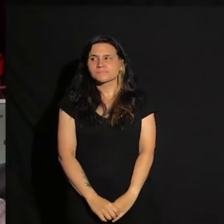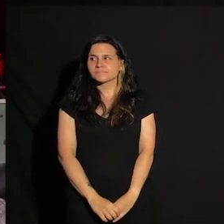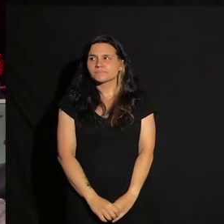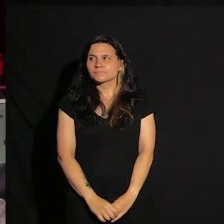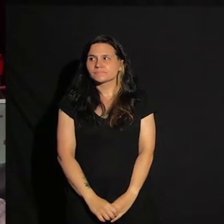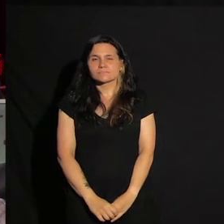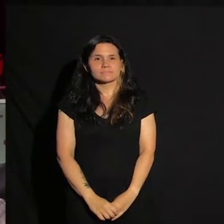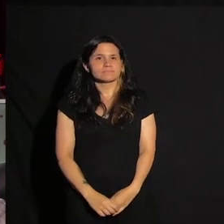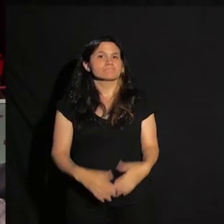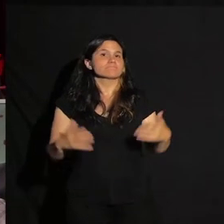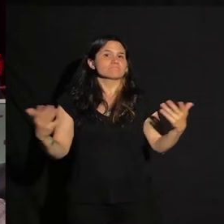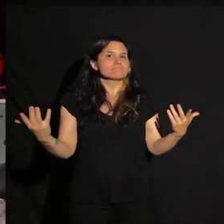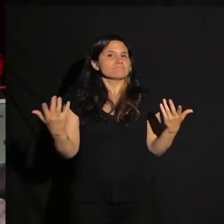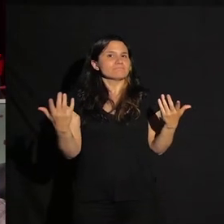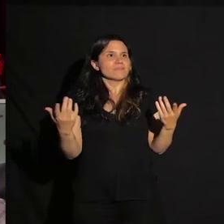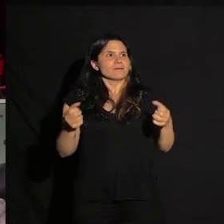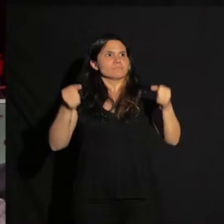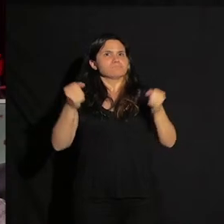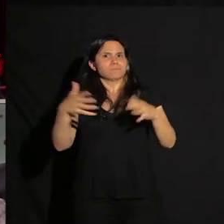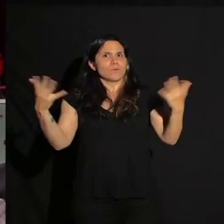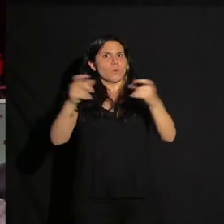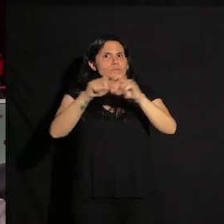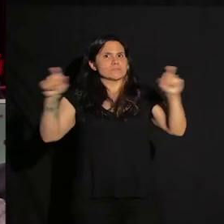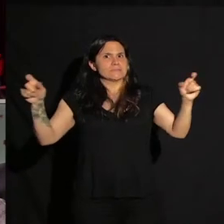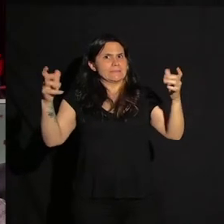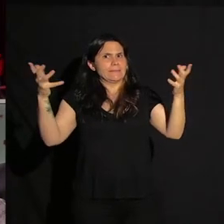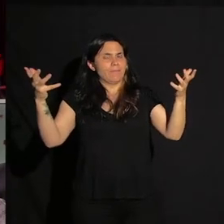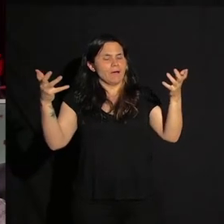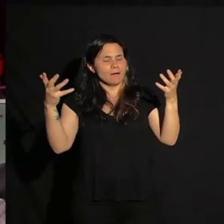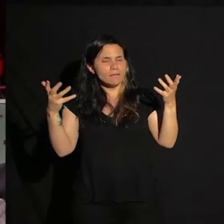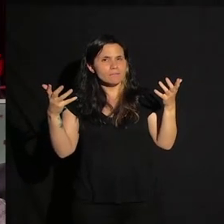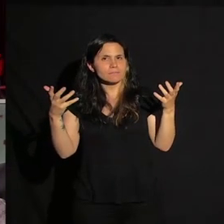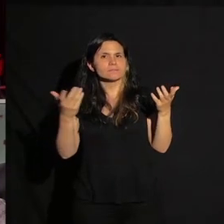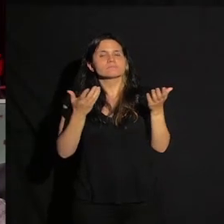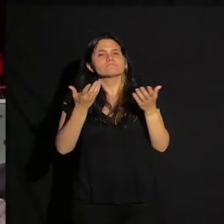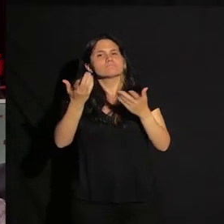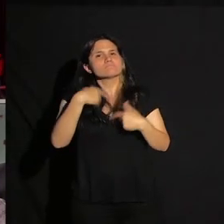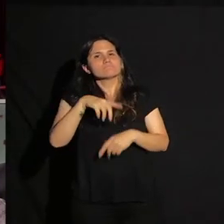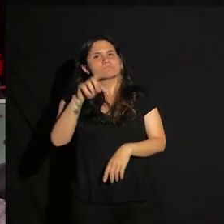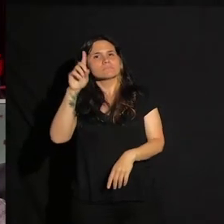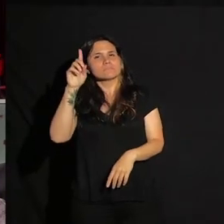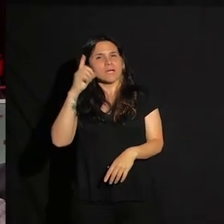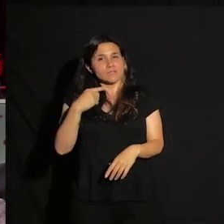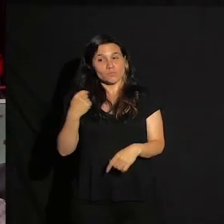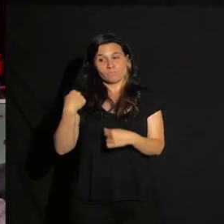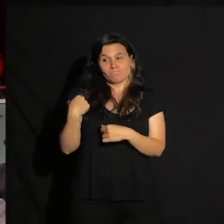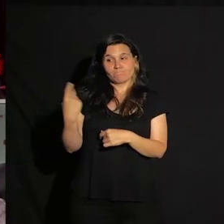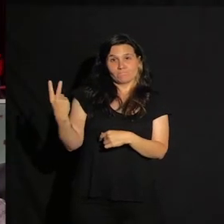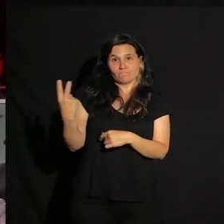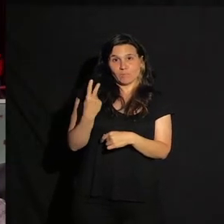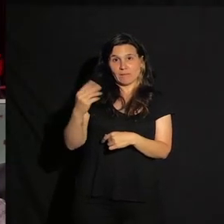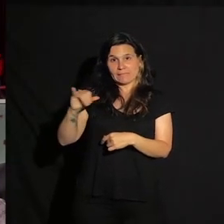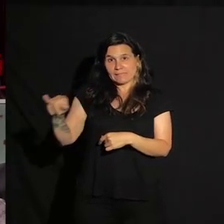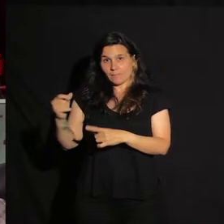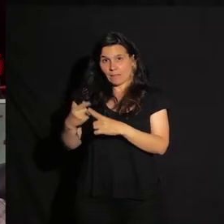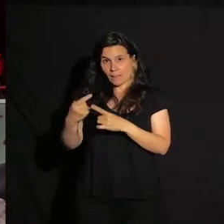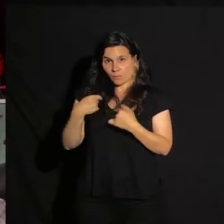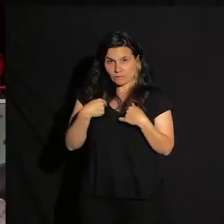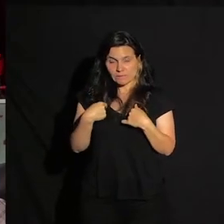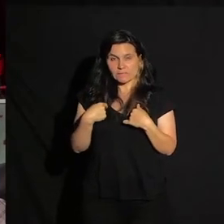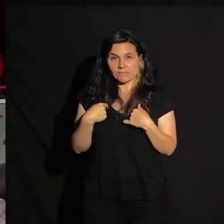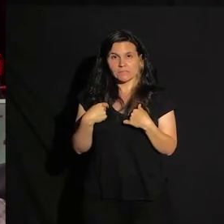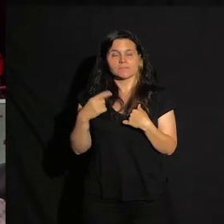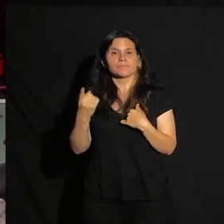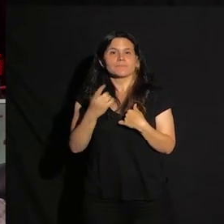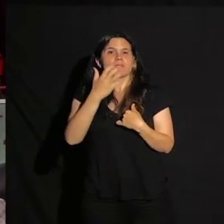Ja, ich glaube, da machst du ein sehr, sehr großes Feld auf jeden Fall. Also ich glaube, ich kann von Isabel und mir zumindest sprechen, dass wir